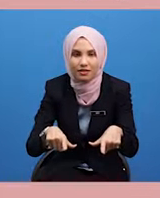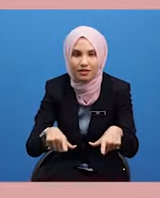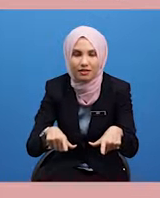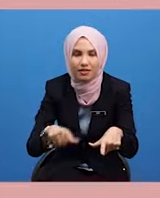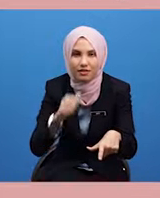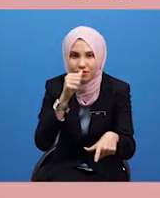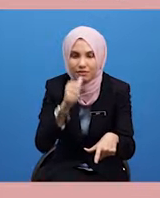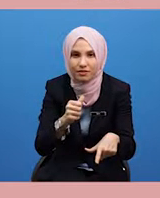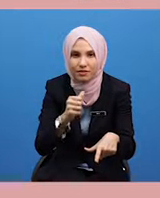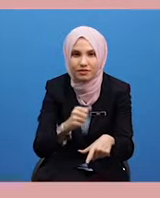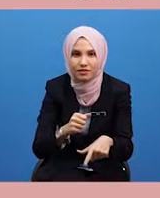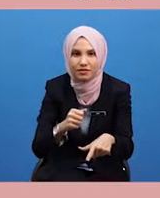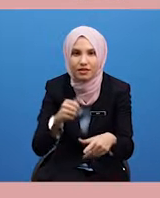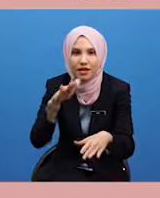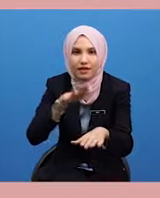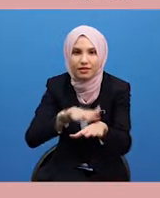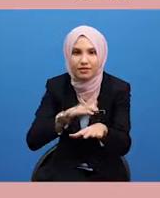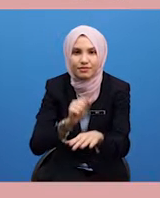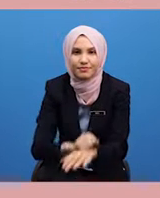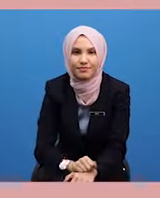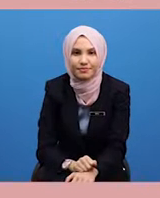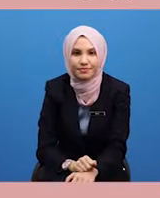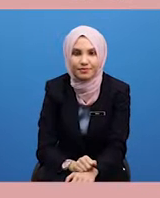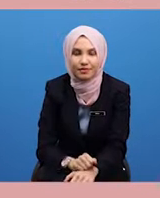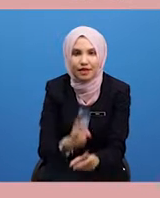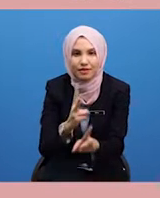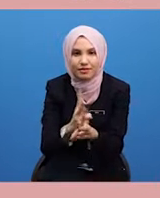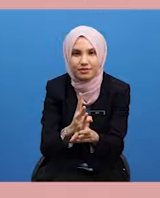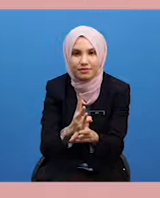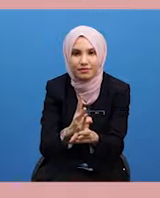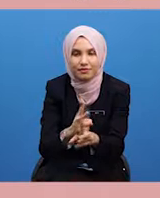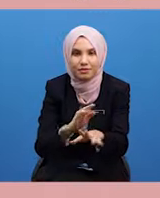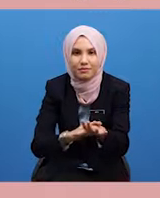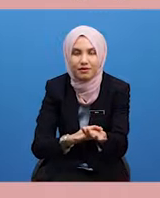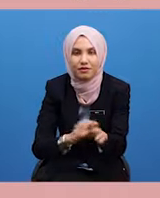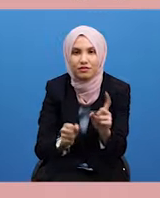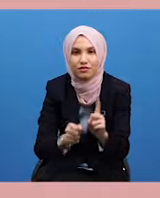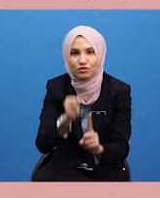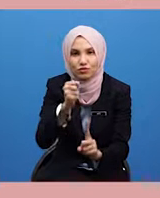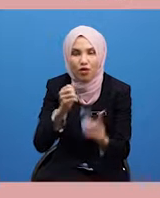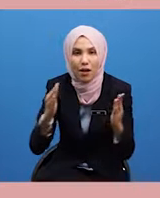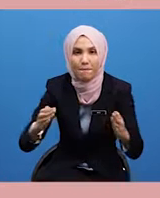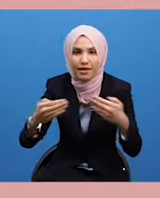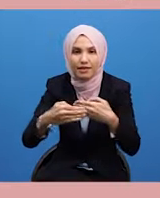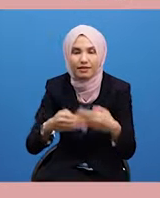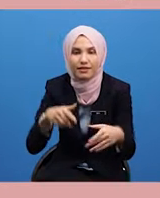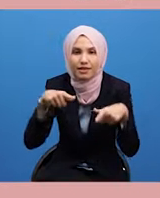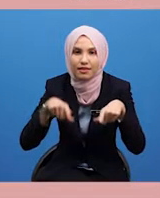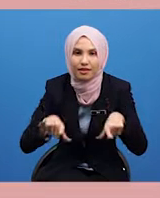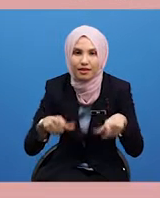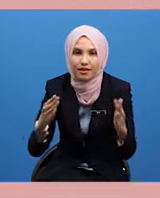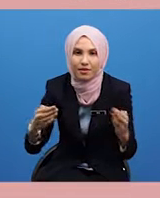sebiji benih kacang hijau di atasnya dan simpanlah ia pada suhu bilik. Anda boleh letak di dalam bilik anda